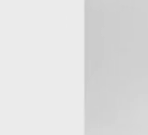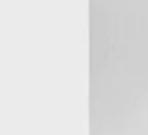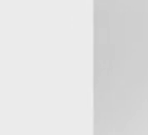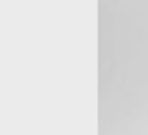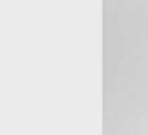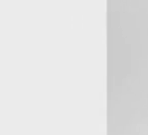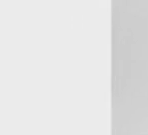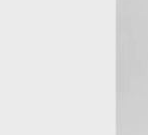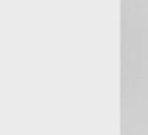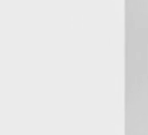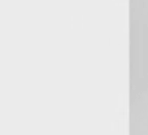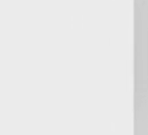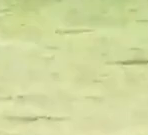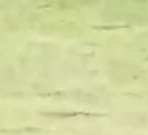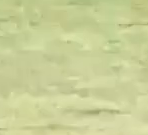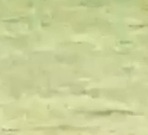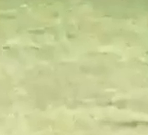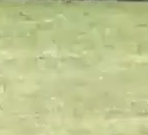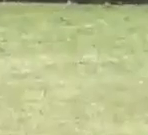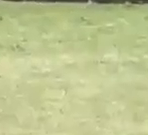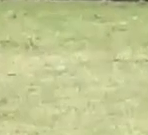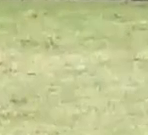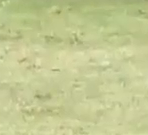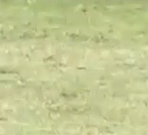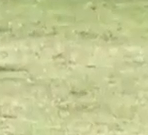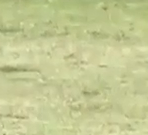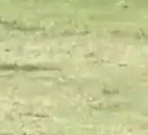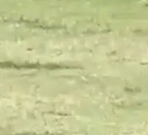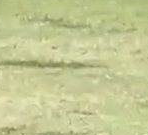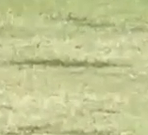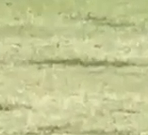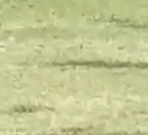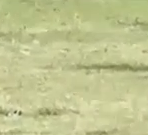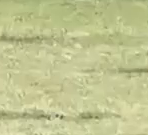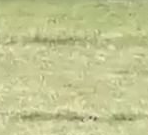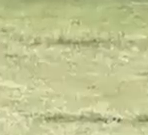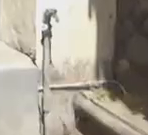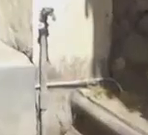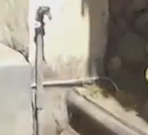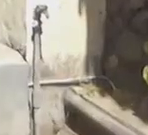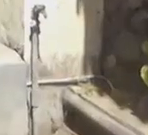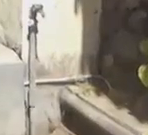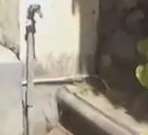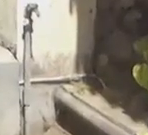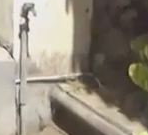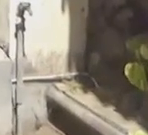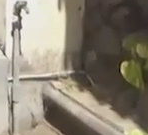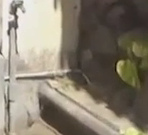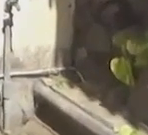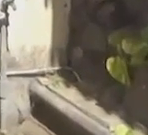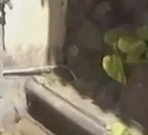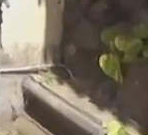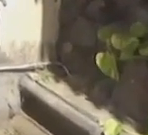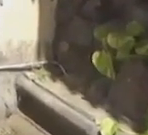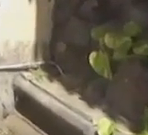kelas 1,5 juta rupiah. Meski statusnya sumbangan, namun pungutan ini dibebankan pada siswa baru yang harus lunas di